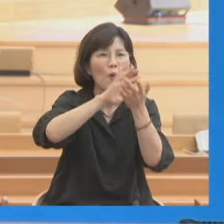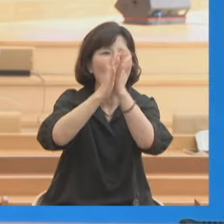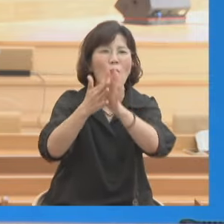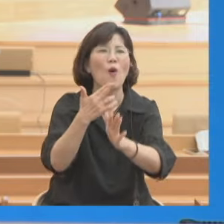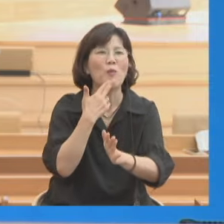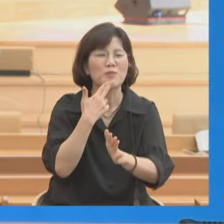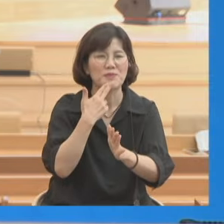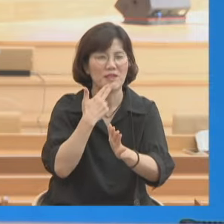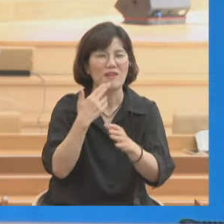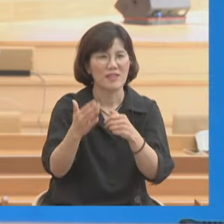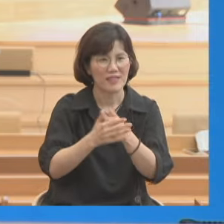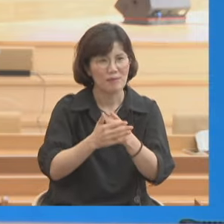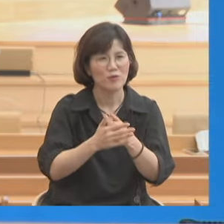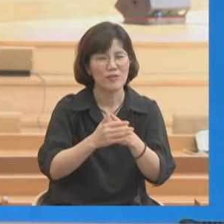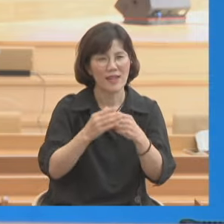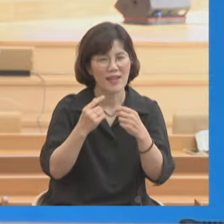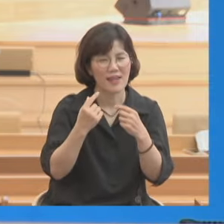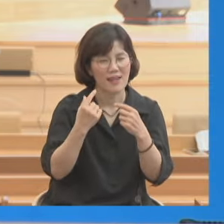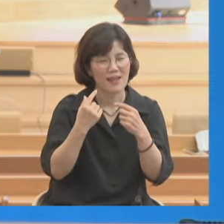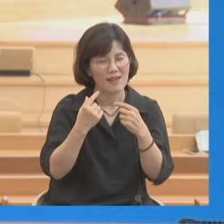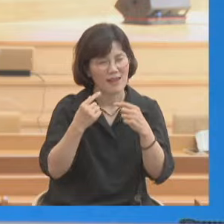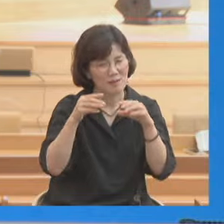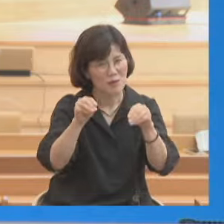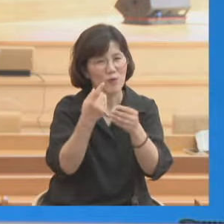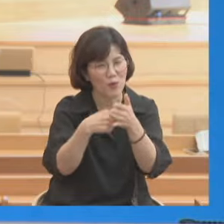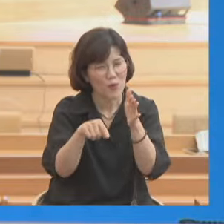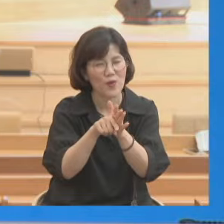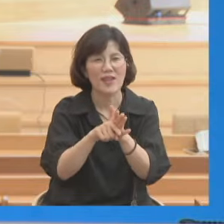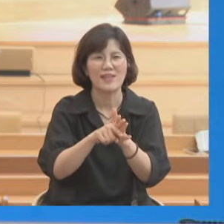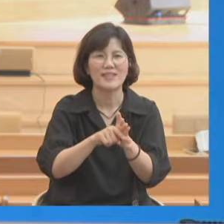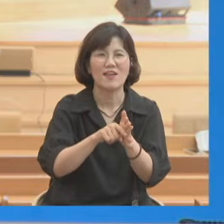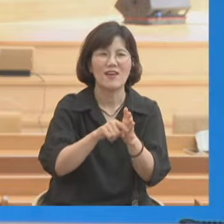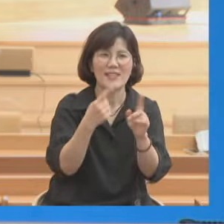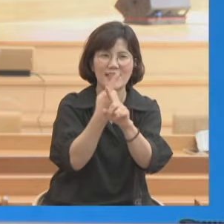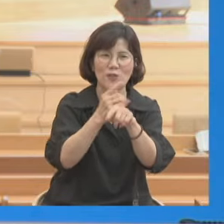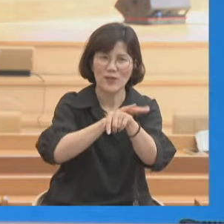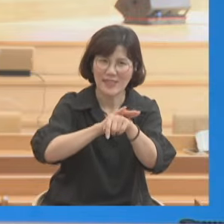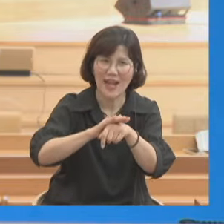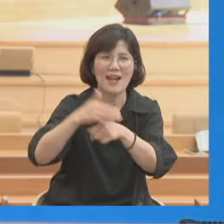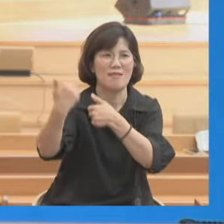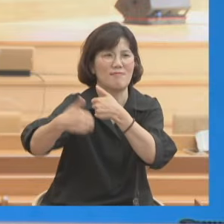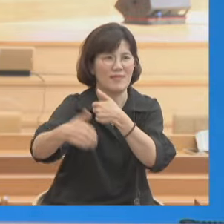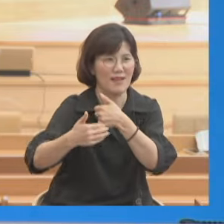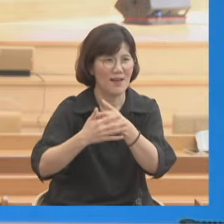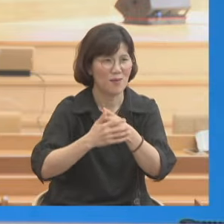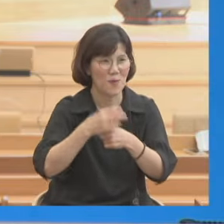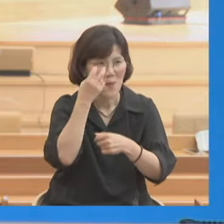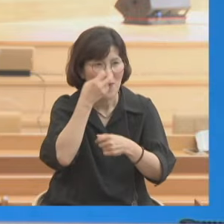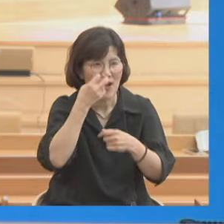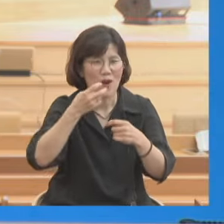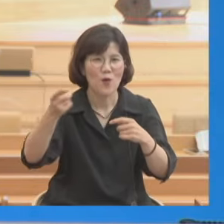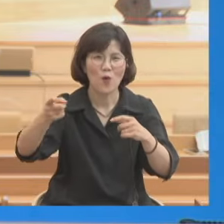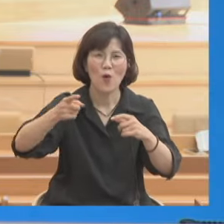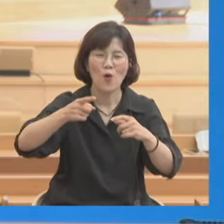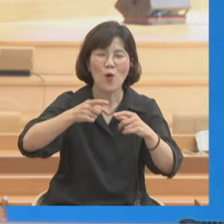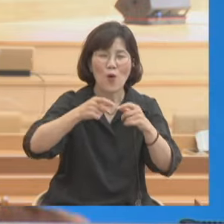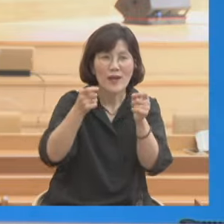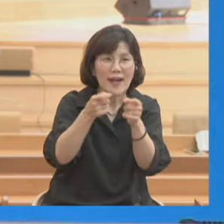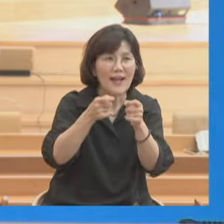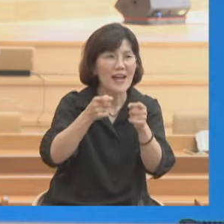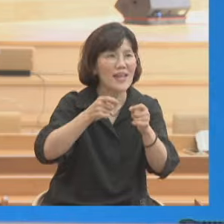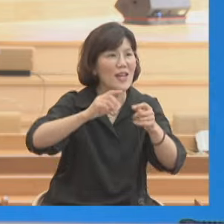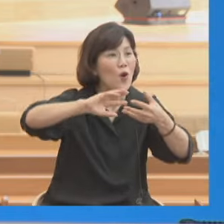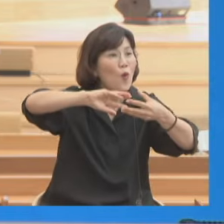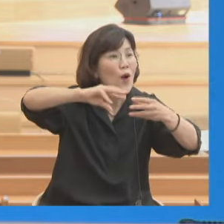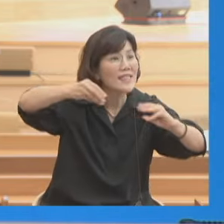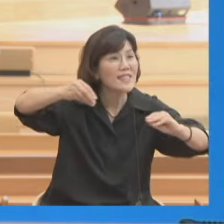것밖에 없으니까 염증 치료 잘 받으시고 좀 버티면서 살아야 되는데 무릎 주변에 근력을 강화해서 버티며